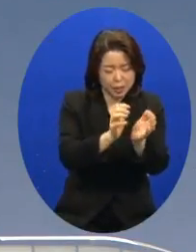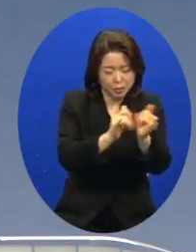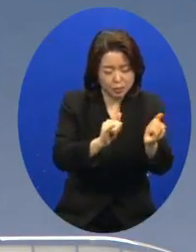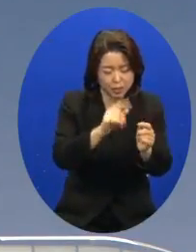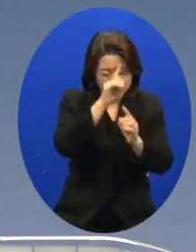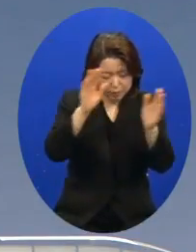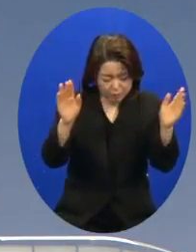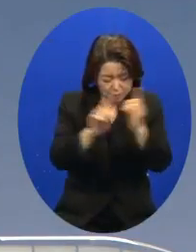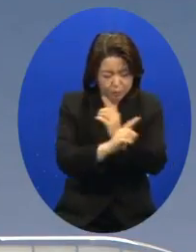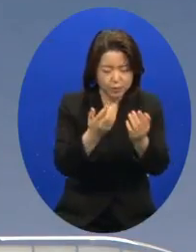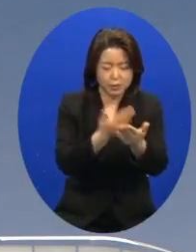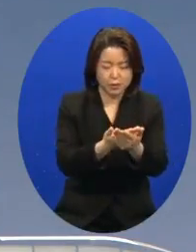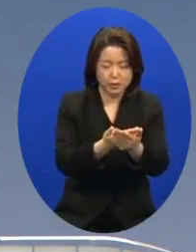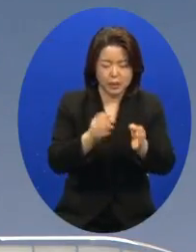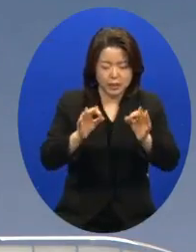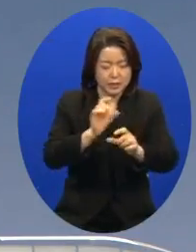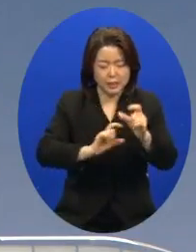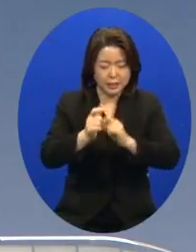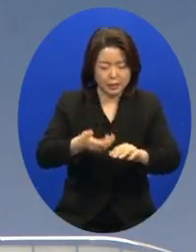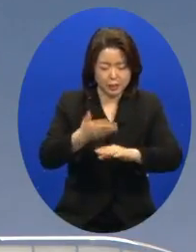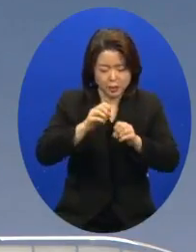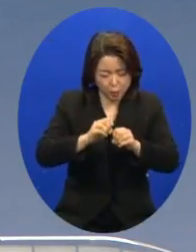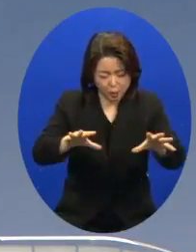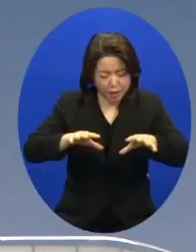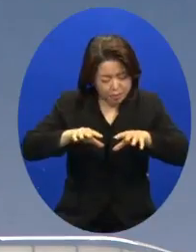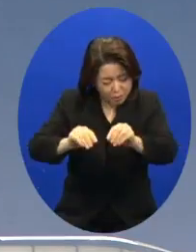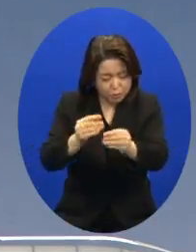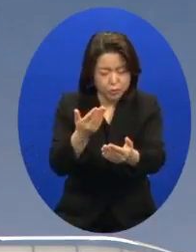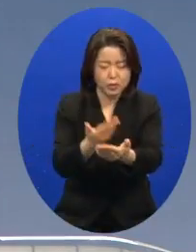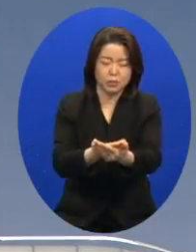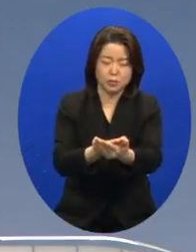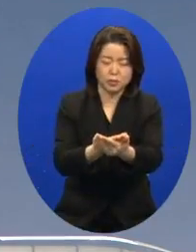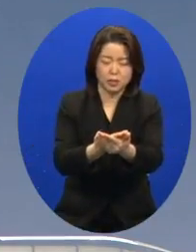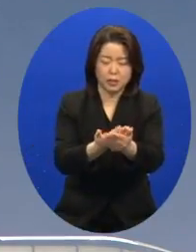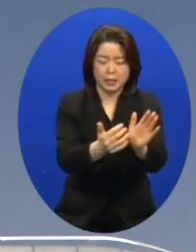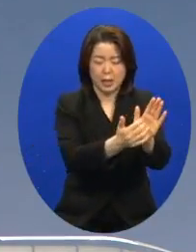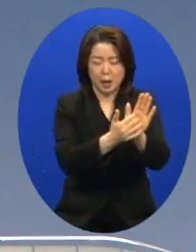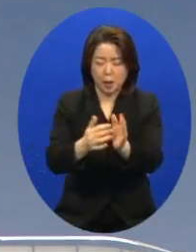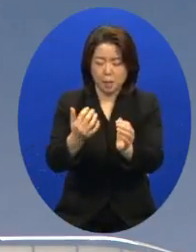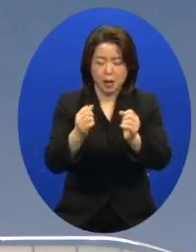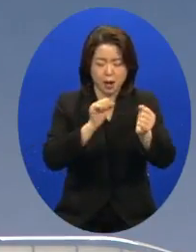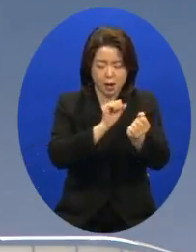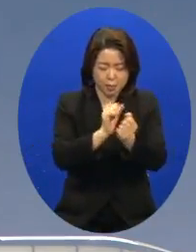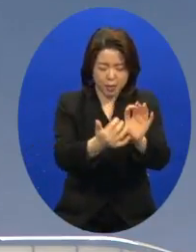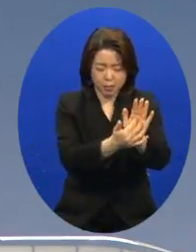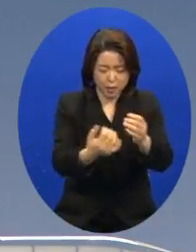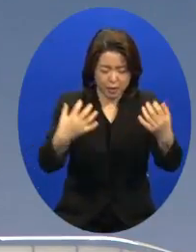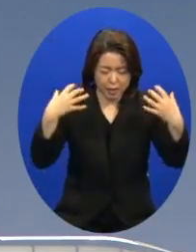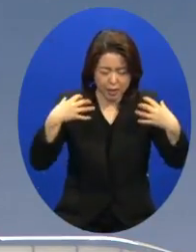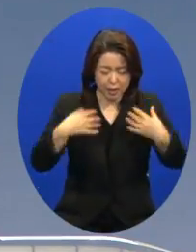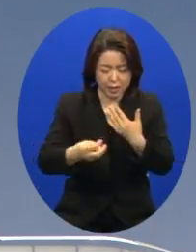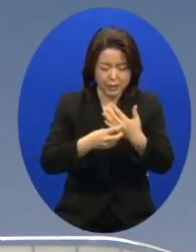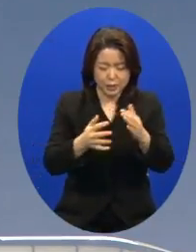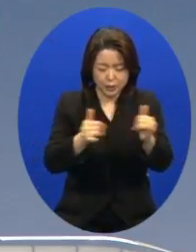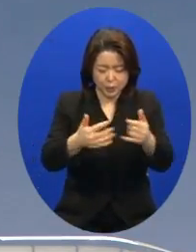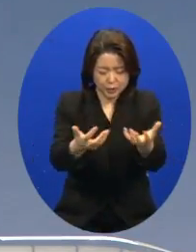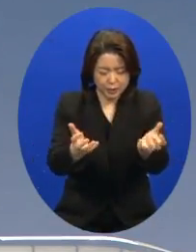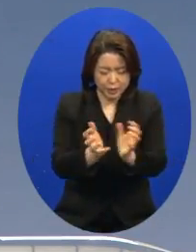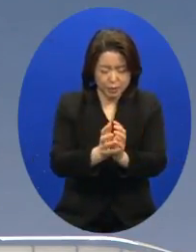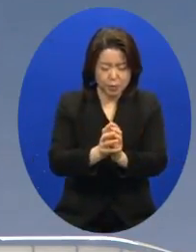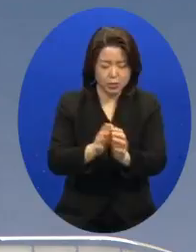하소 써 이제는 더이상 확산이 그치게 하소 써 방역 당국과 의료진 들을 붙잡아 주셔서